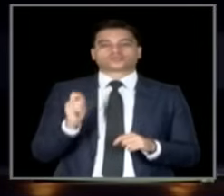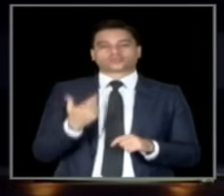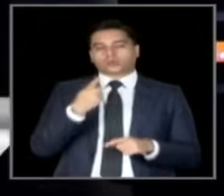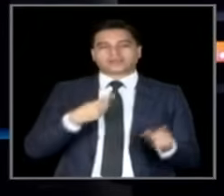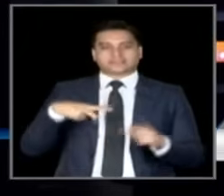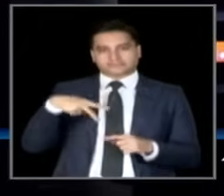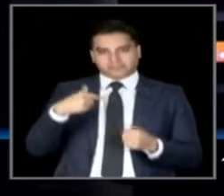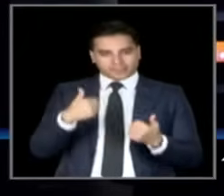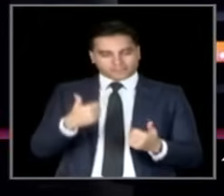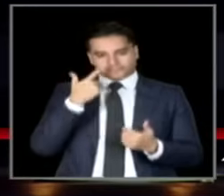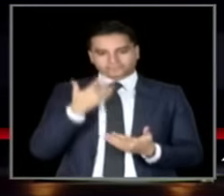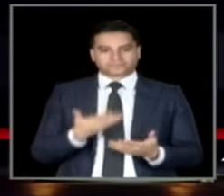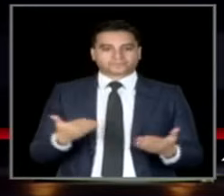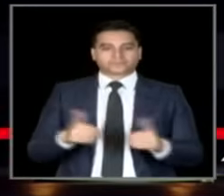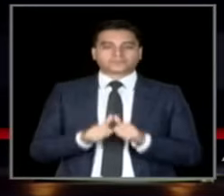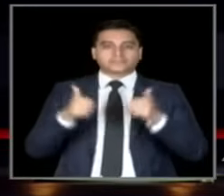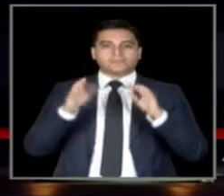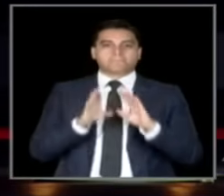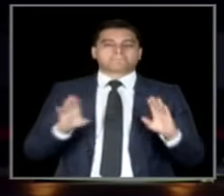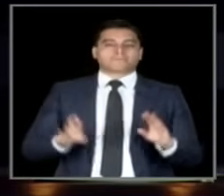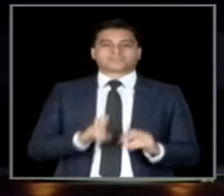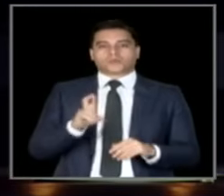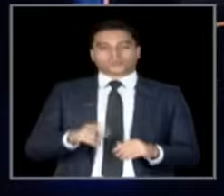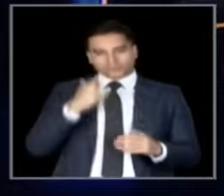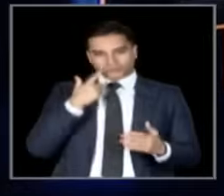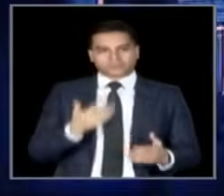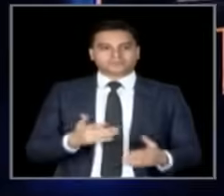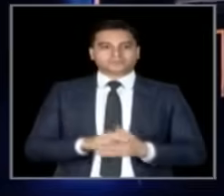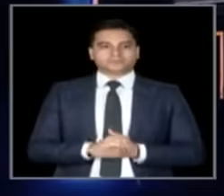تعتمد على السرعة. سينما ومسرح، والسؤال هو: